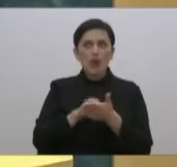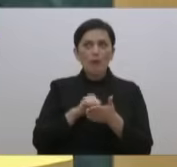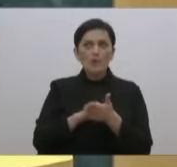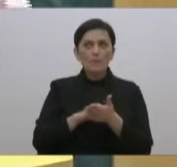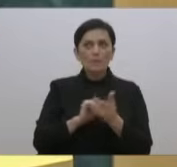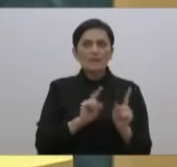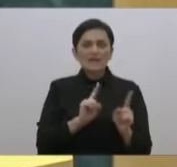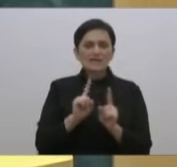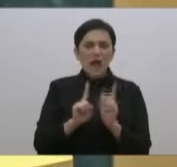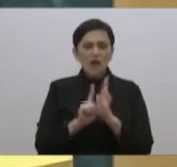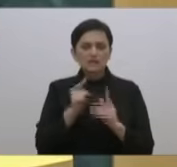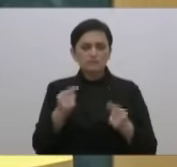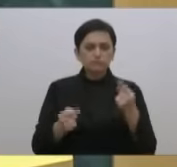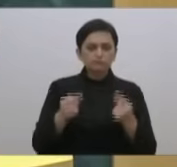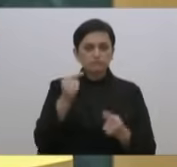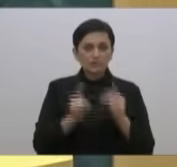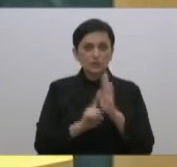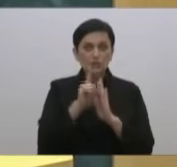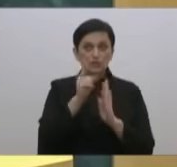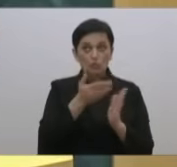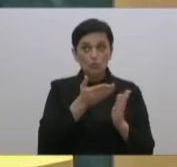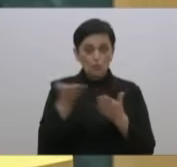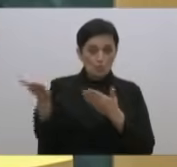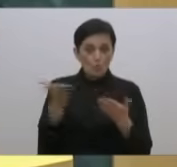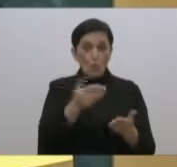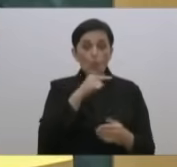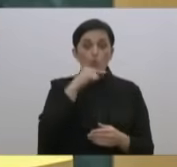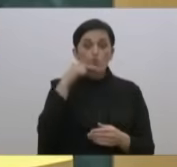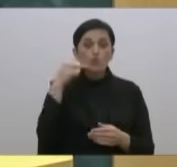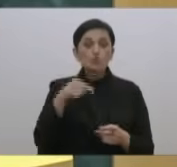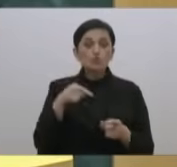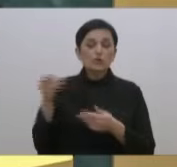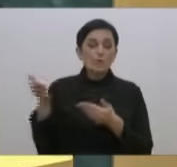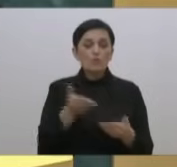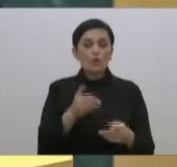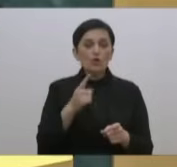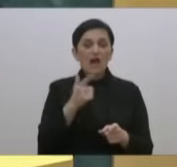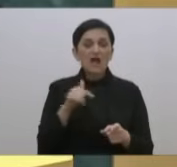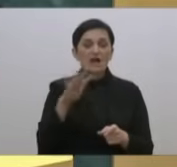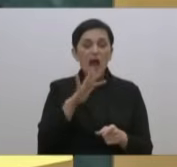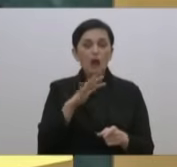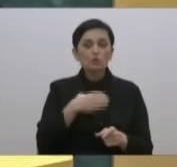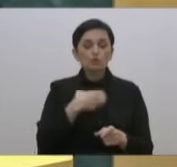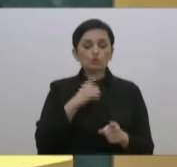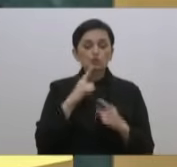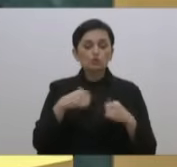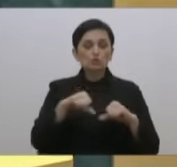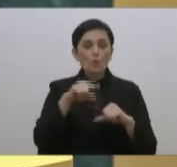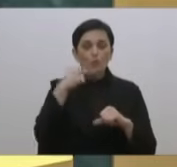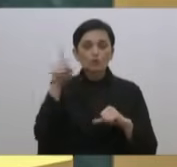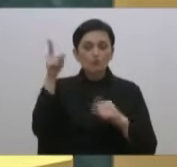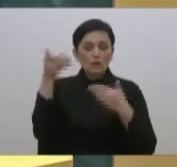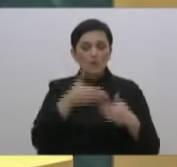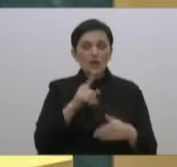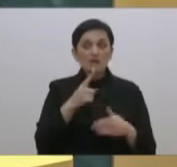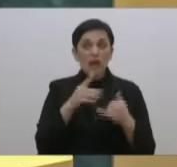რომ იქ რაღაცები იძაბებოდა, ხო? მოგეწვიათ რუსების მოსაწვევი რატო გახადეთ გაეროს უშიშროების სხდომა? Როგორ